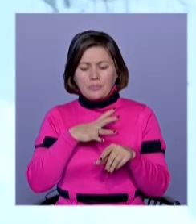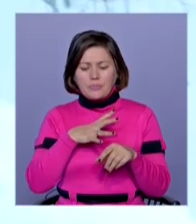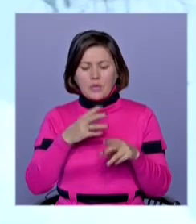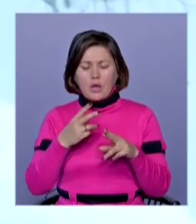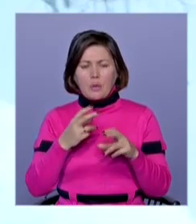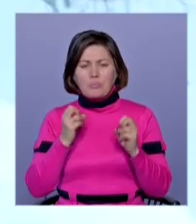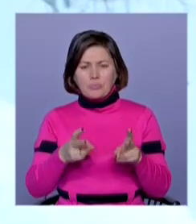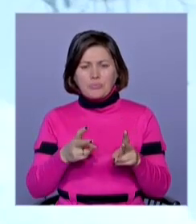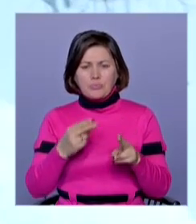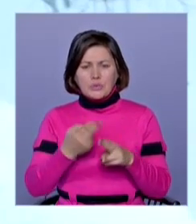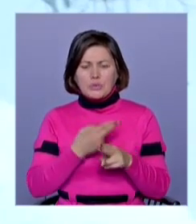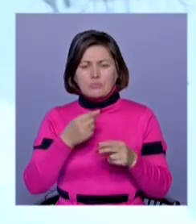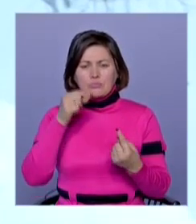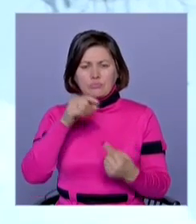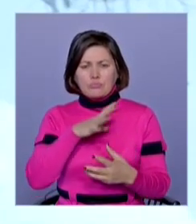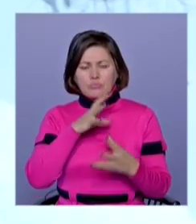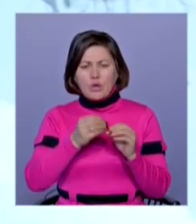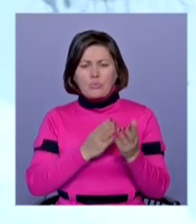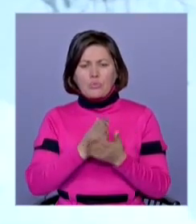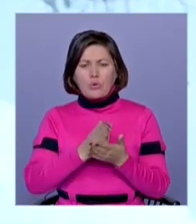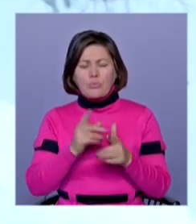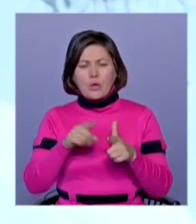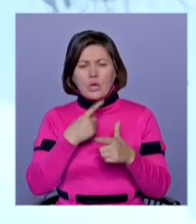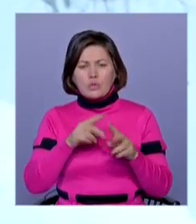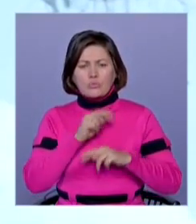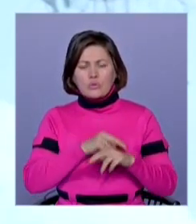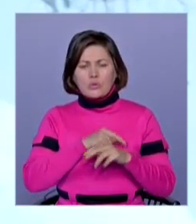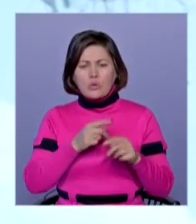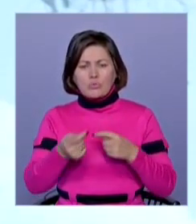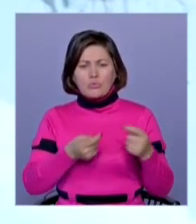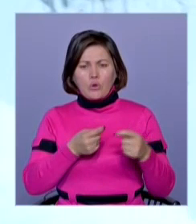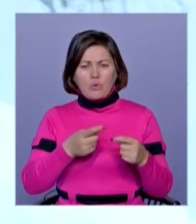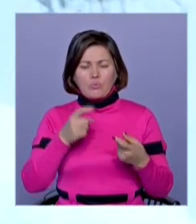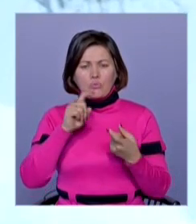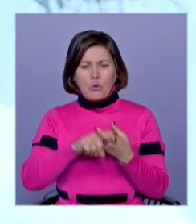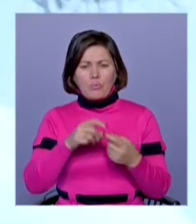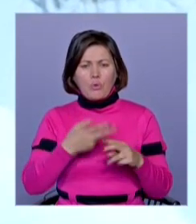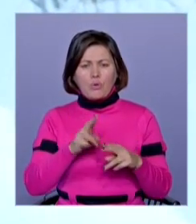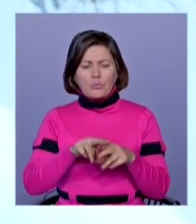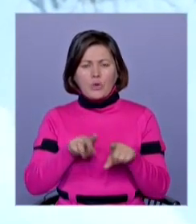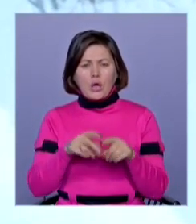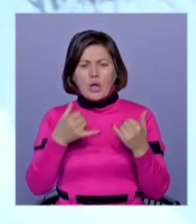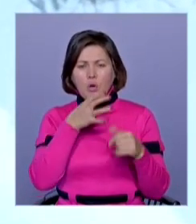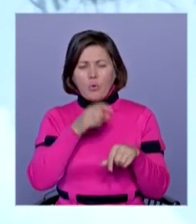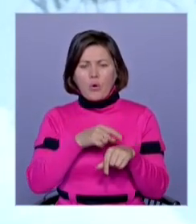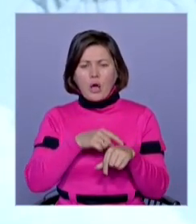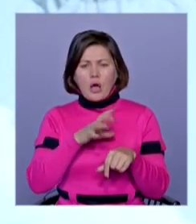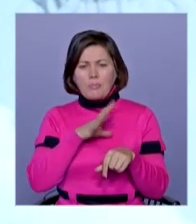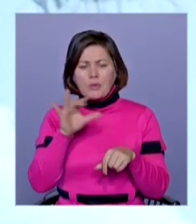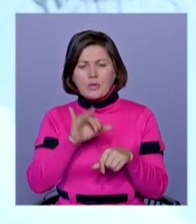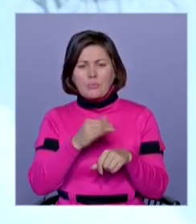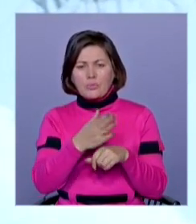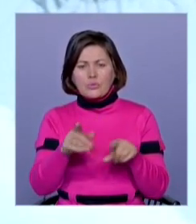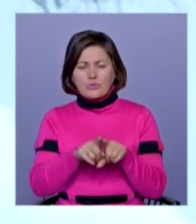қауіпсіз талаптарына сай келмейтін қызмет көрсету немесе жұмыстарды атқару бойынша. Қазіргі таңда